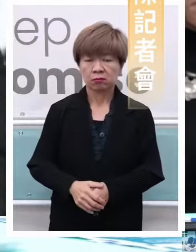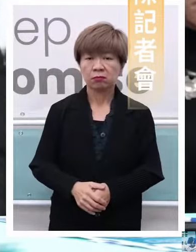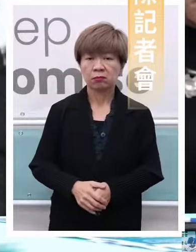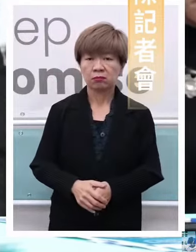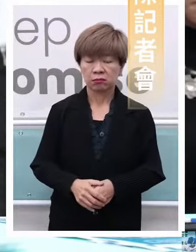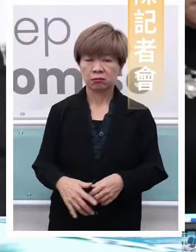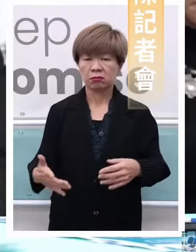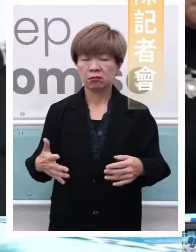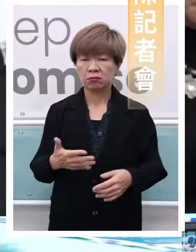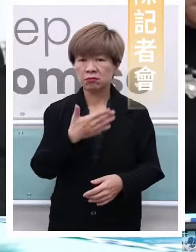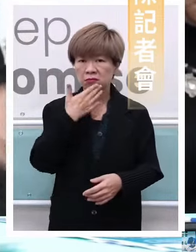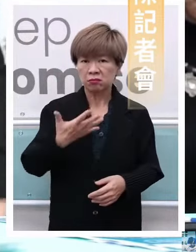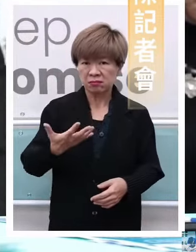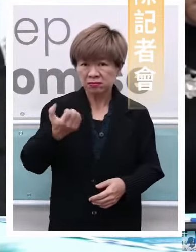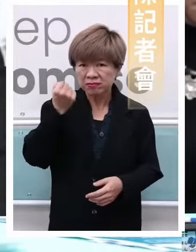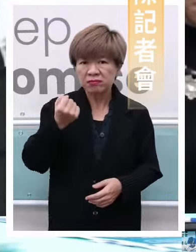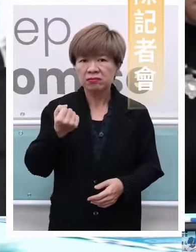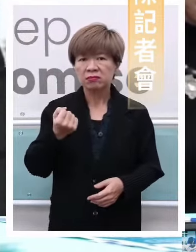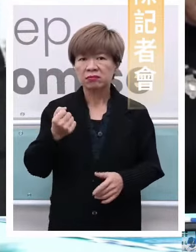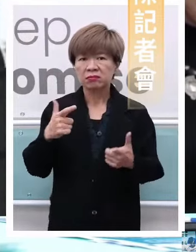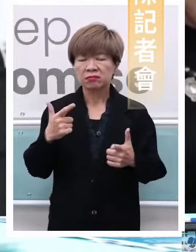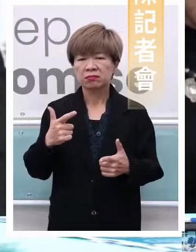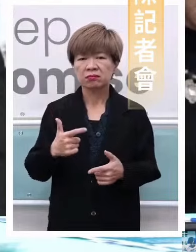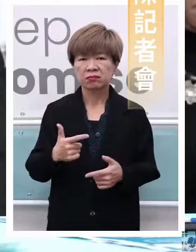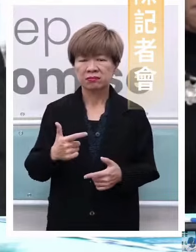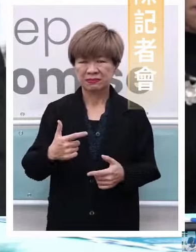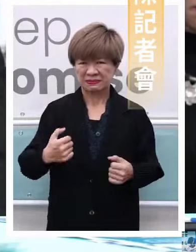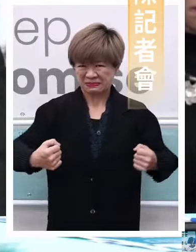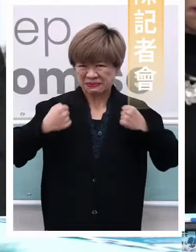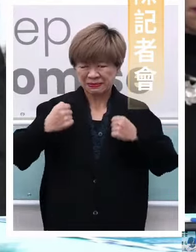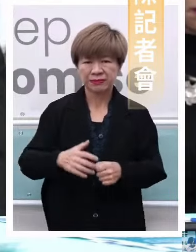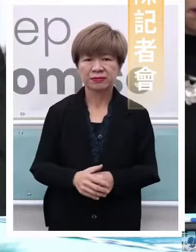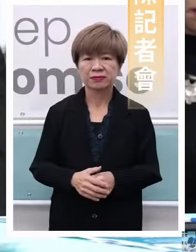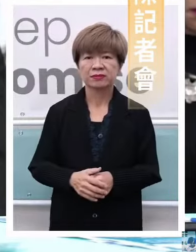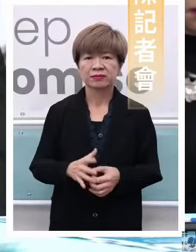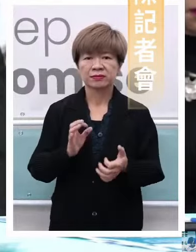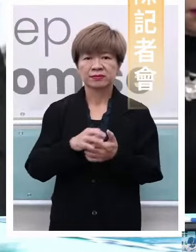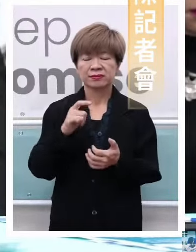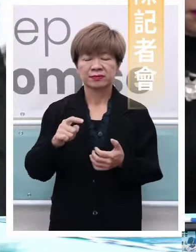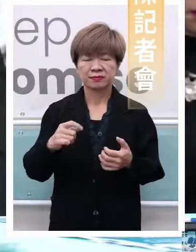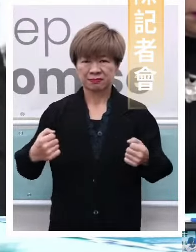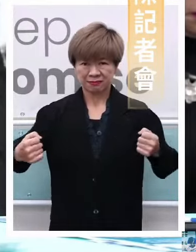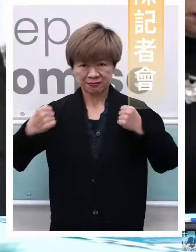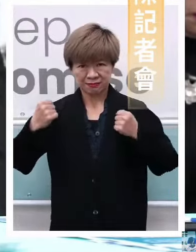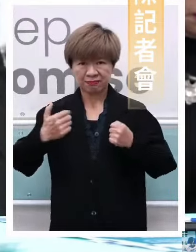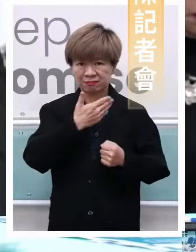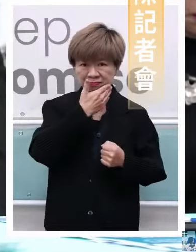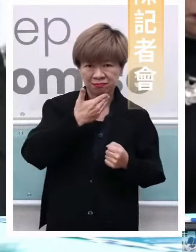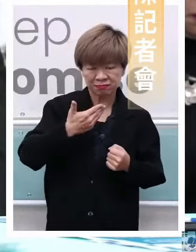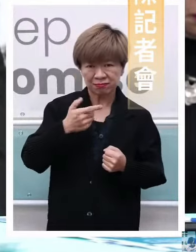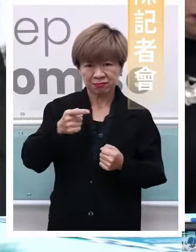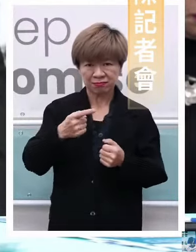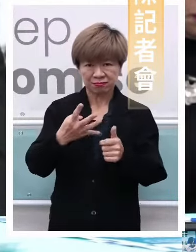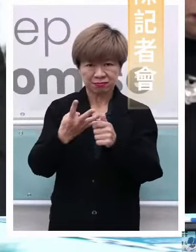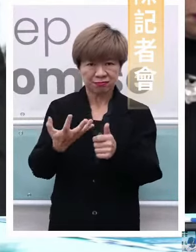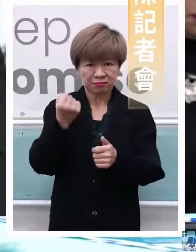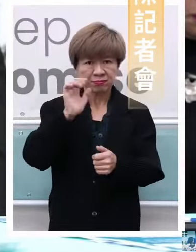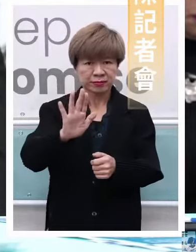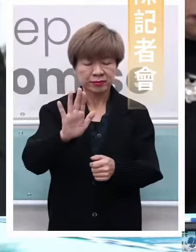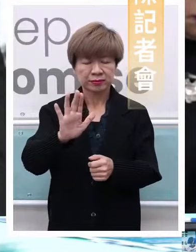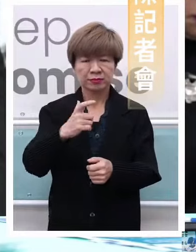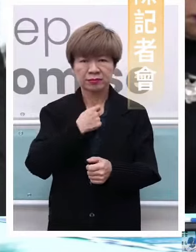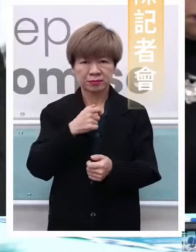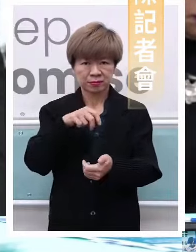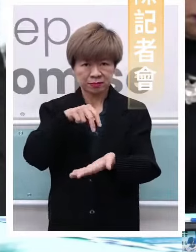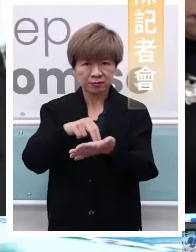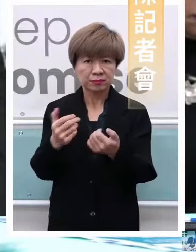面是利益的力，但是不是权力，不是力量的力，不只是力量的力。身为一个第四权，必须要站在捍卫